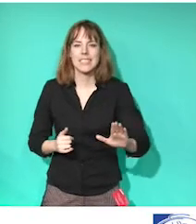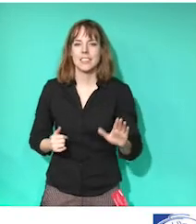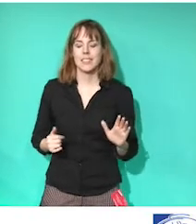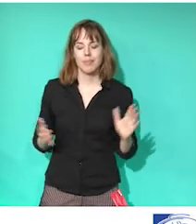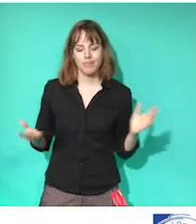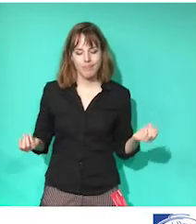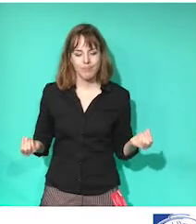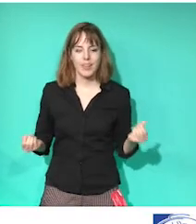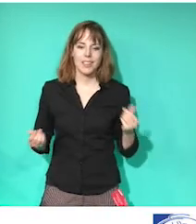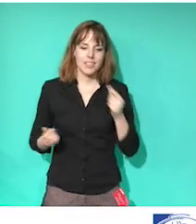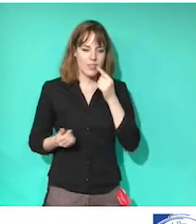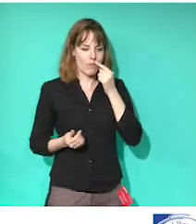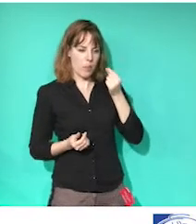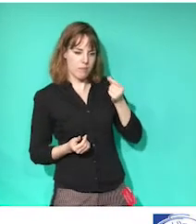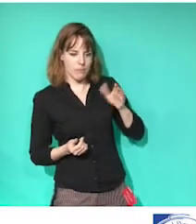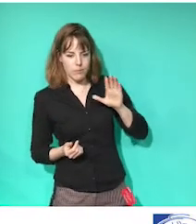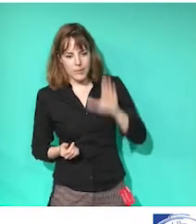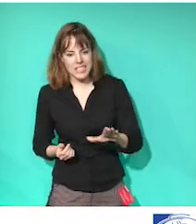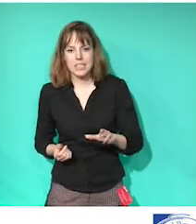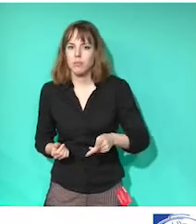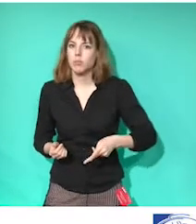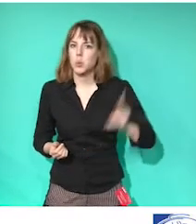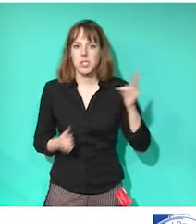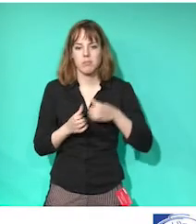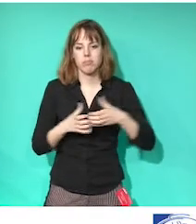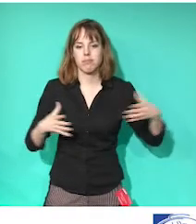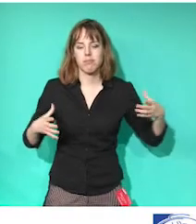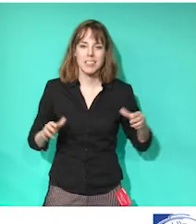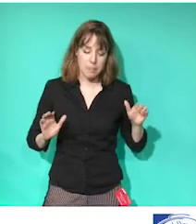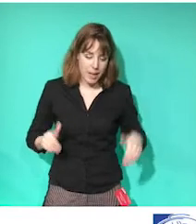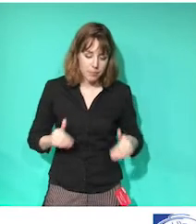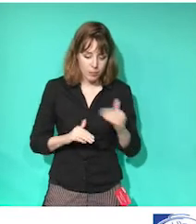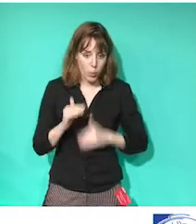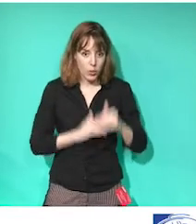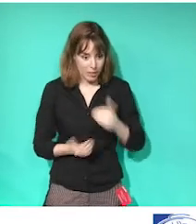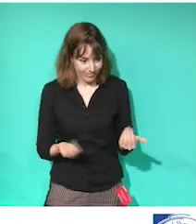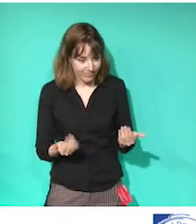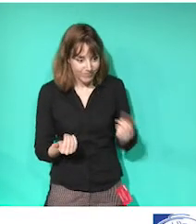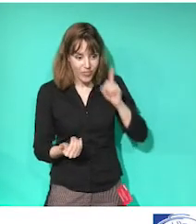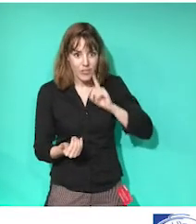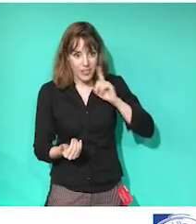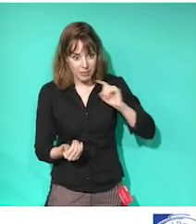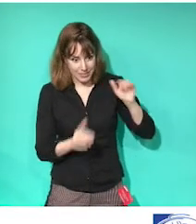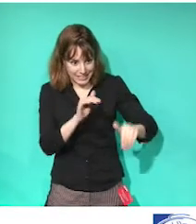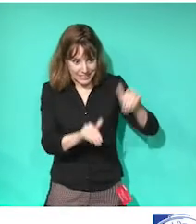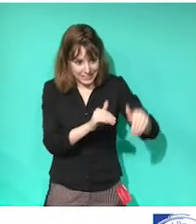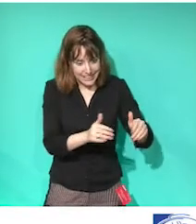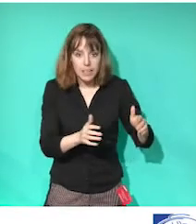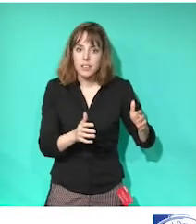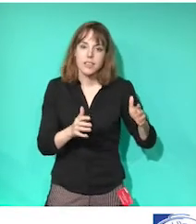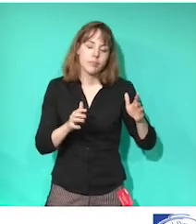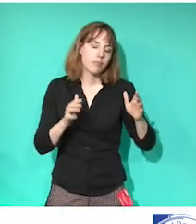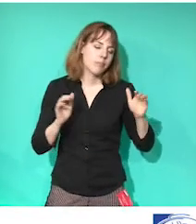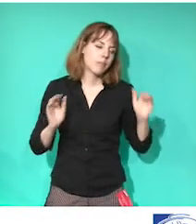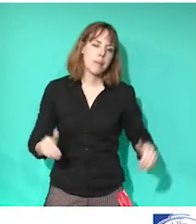qui est plus masculine et qui fait que même si tous les programmes sont mis en place pour faire venir les jeunes femmes, au bout de quelques